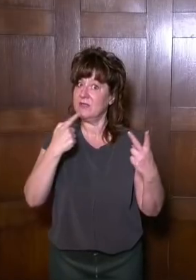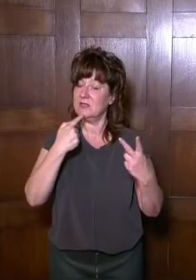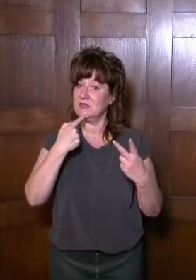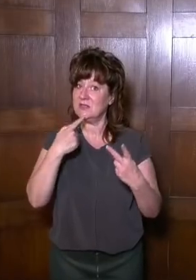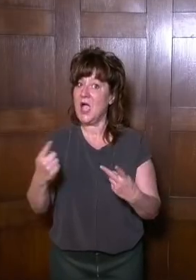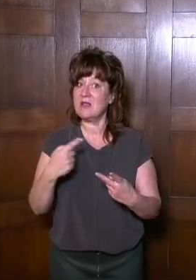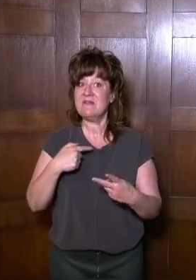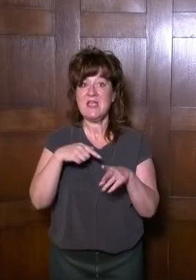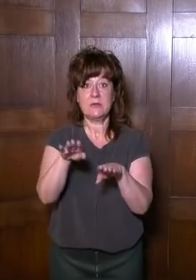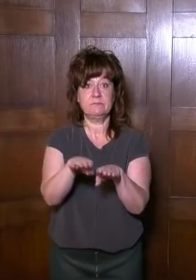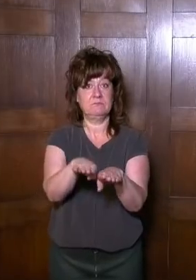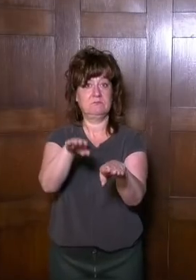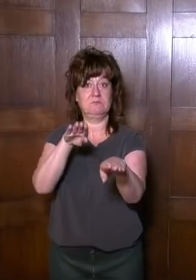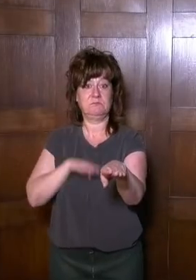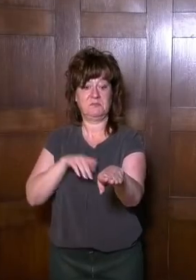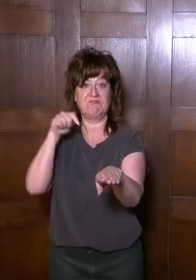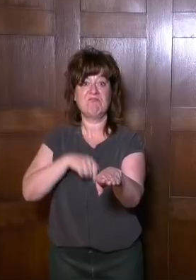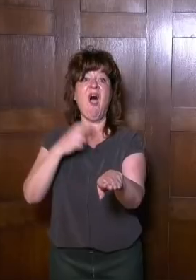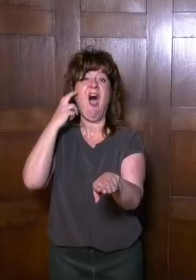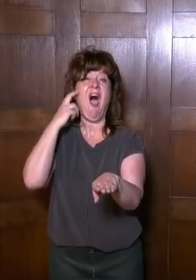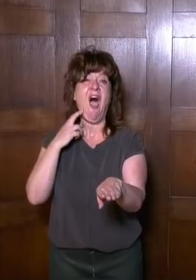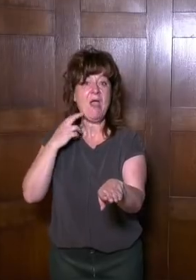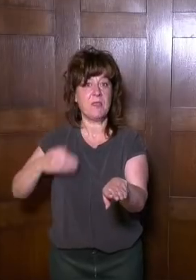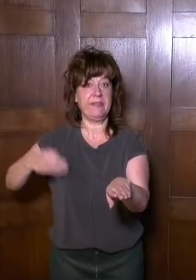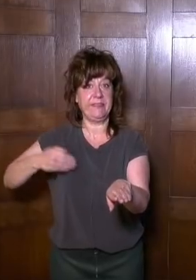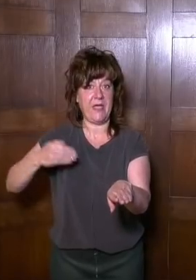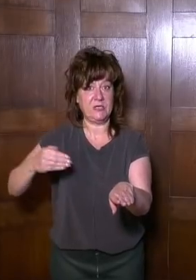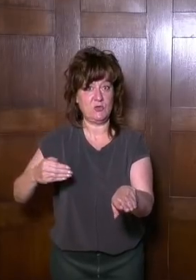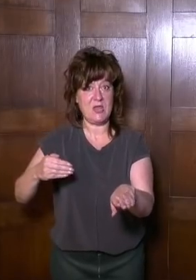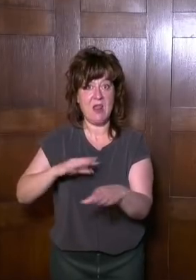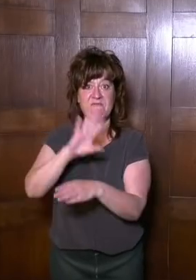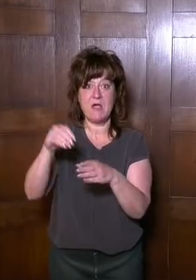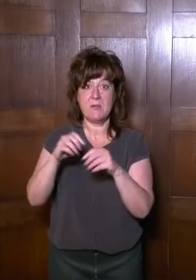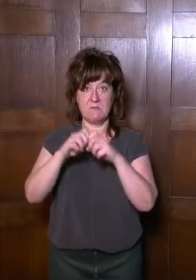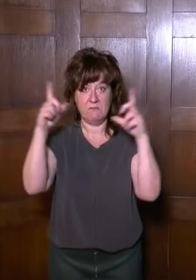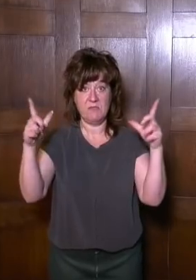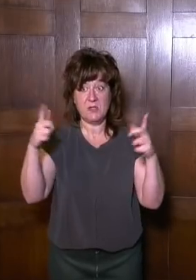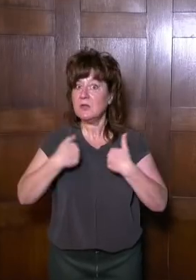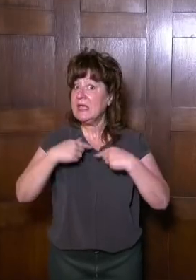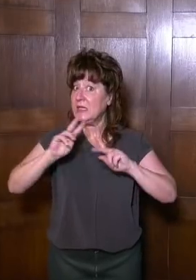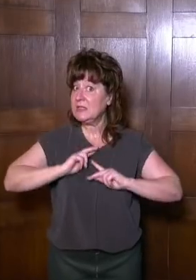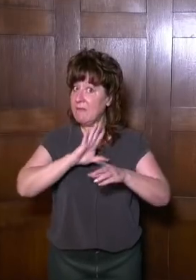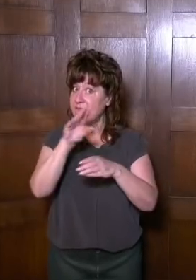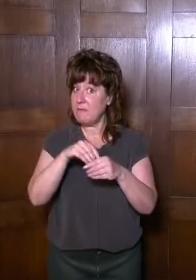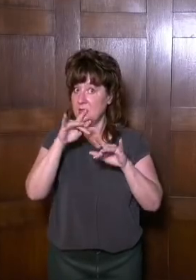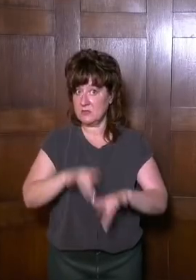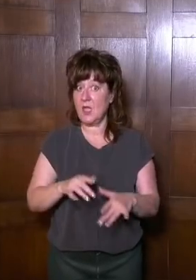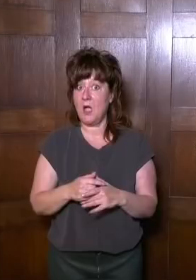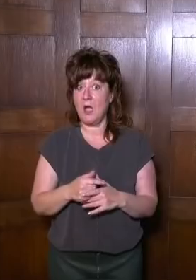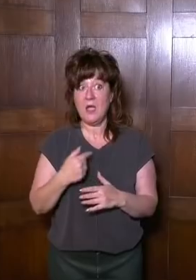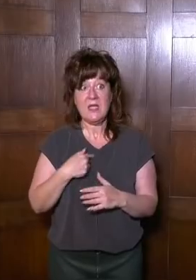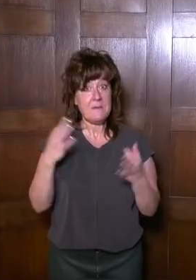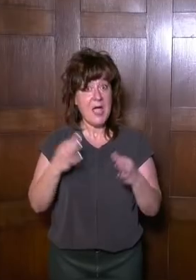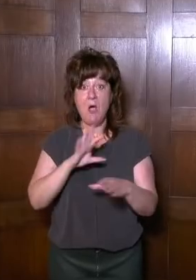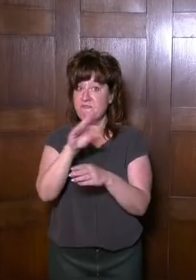Rollback oder Rückschritt in die alten traditionellen Familienbilder. Ich habe selber Familie und ich schätze Familie, aber es